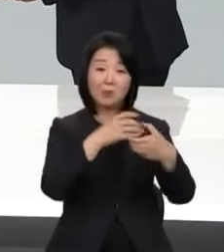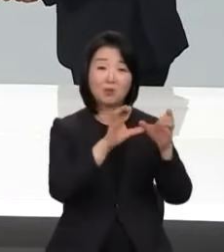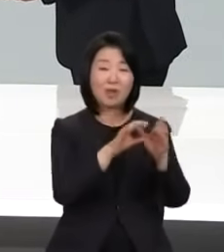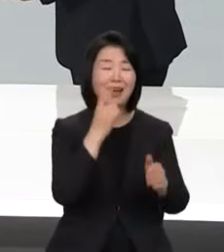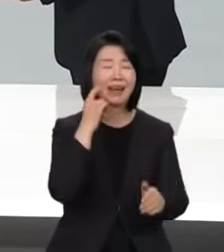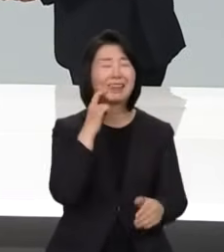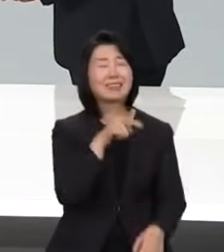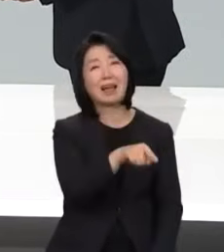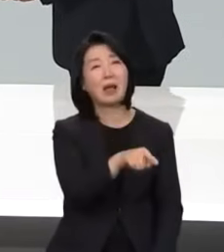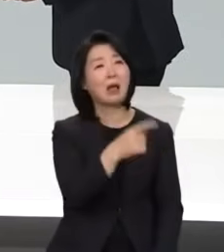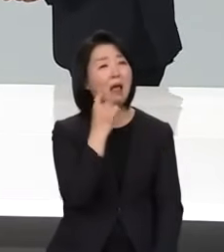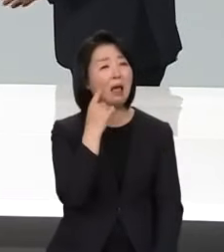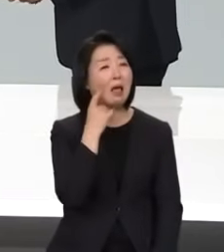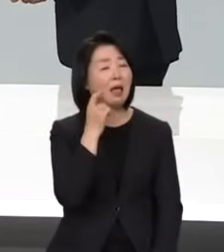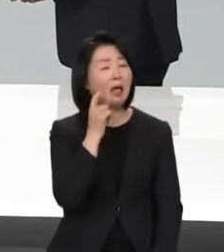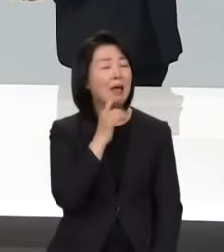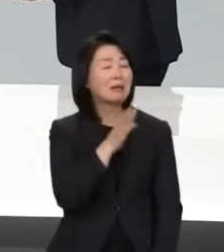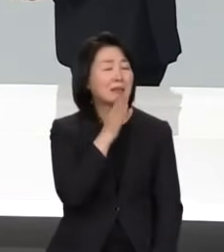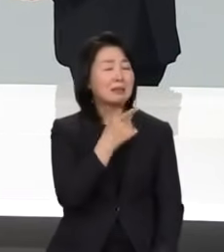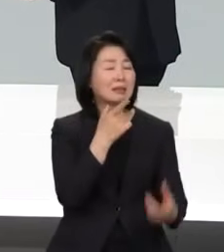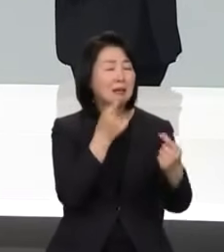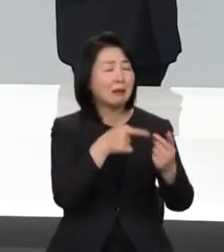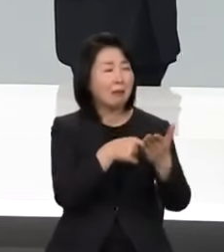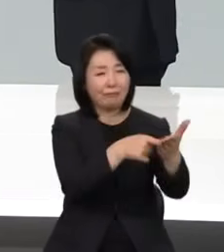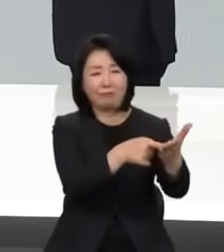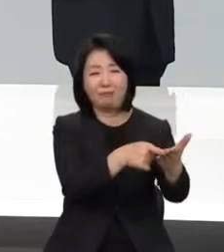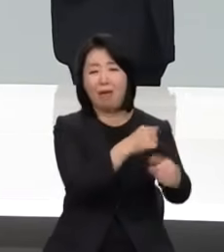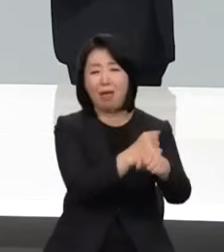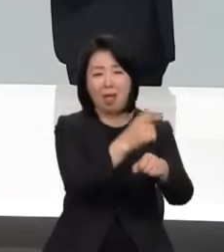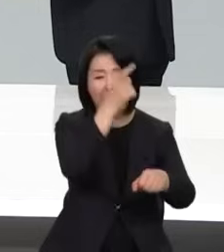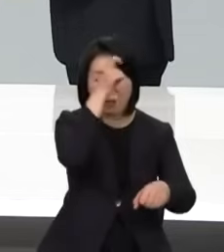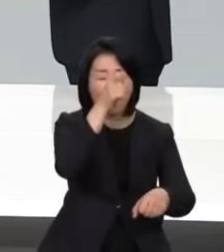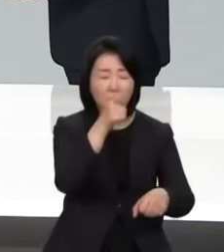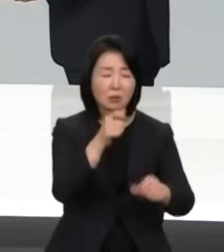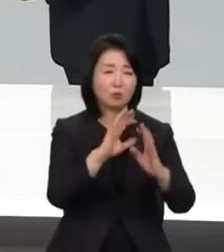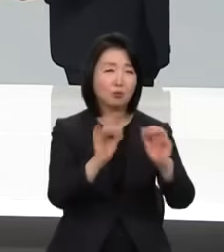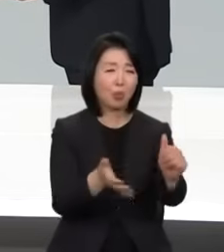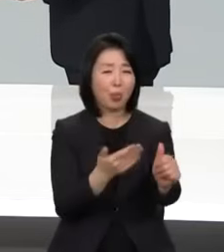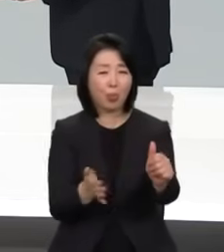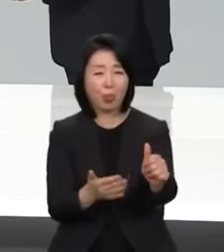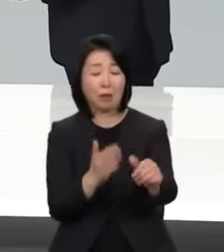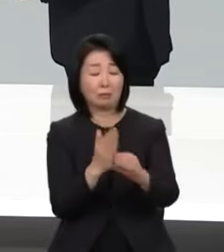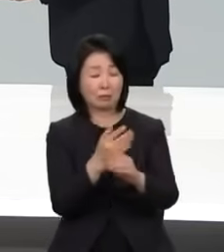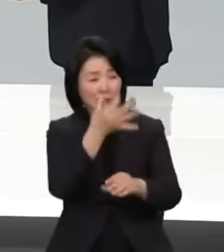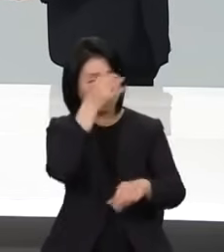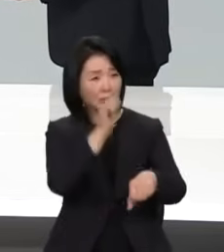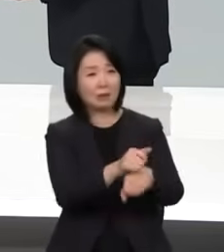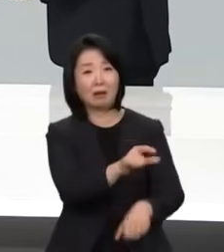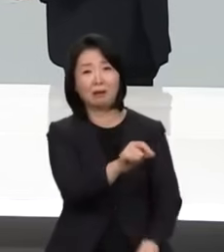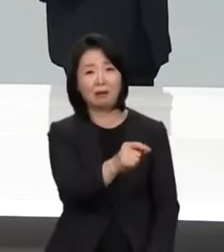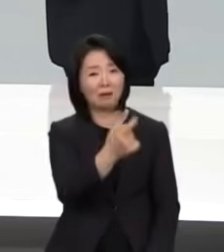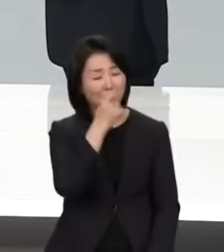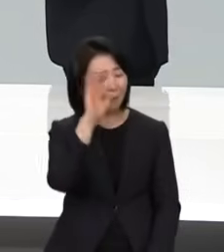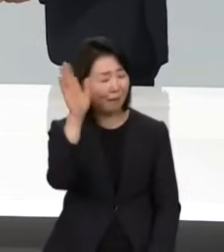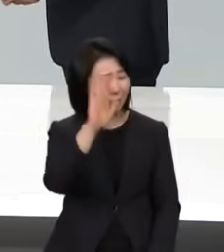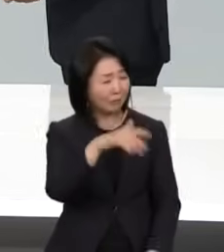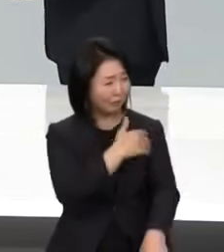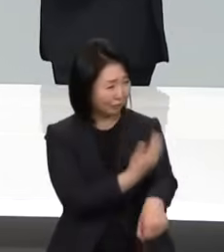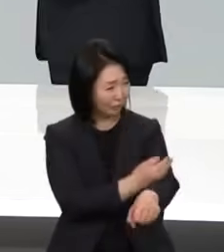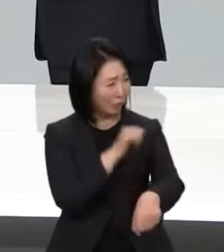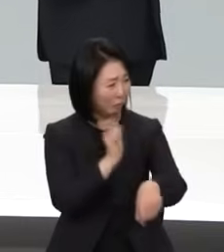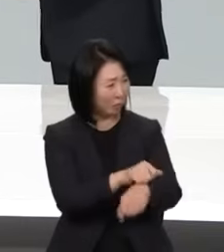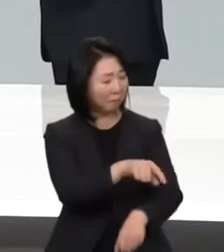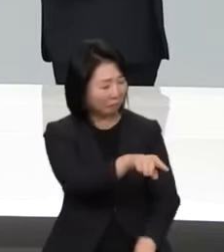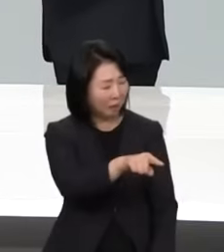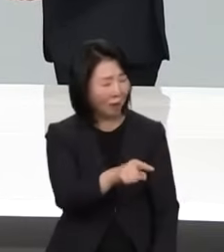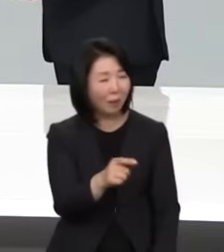그러니까 프레임과 거짓말을 진짜처럼 밀고 나가면서 국민들을 현혹시키고 있다, 재주꾼들이다. 네. 뭐 배울 점은 아니겠지만 그런 능력치들은